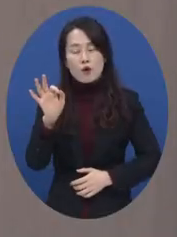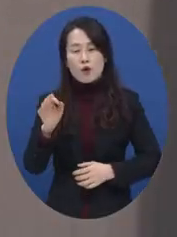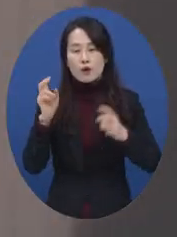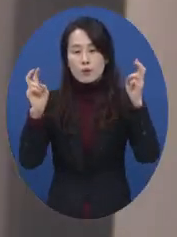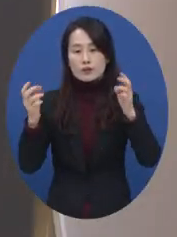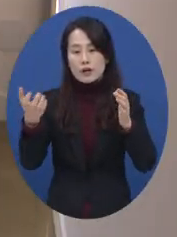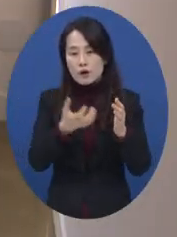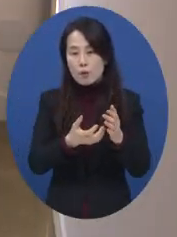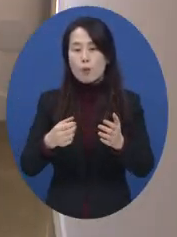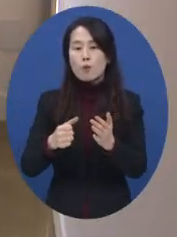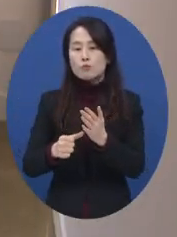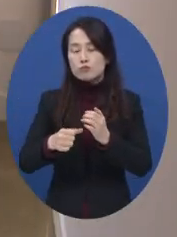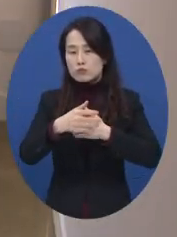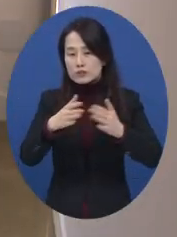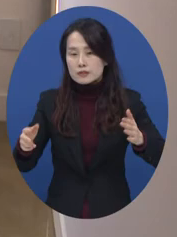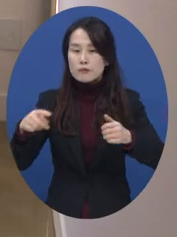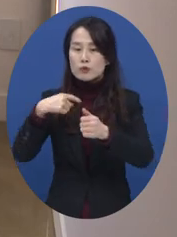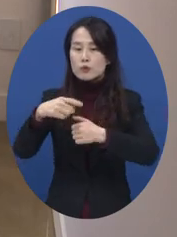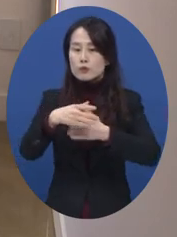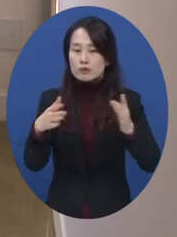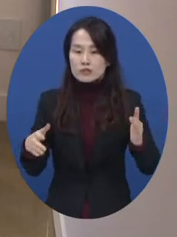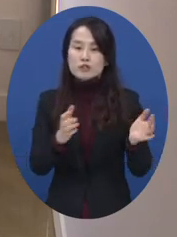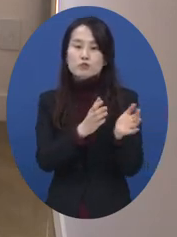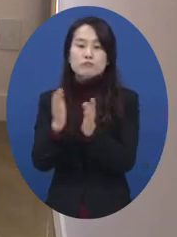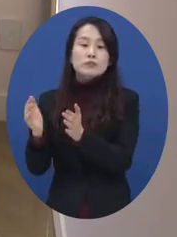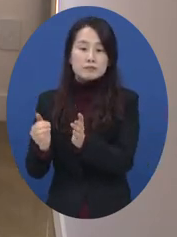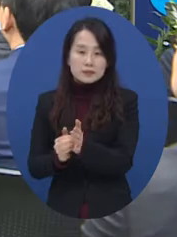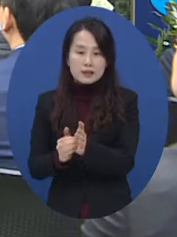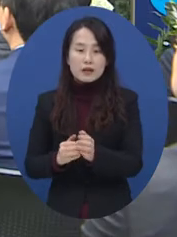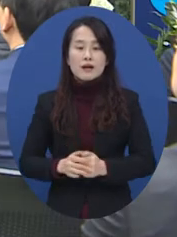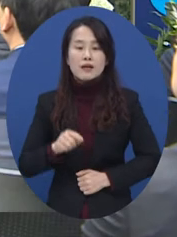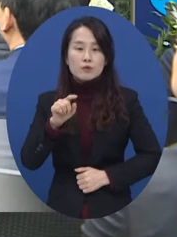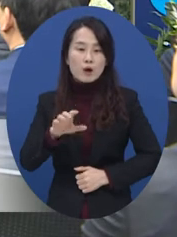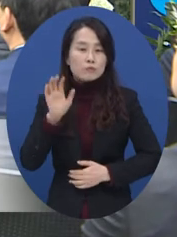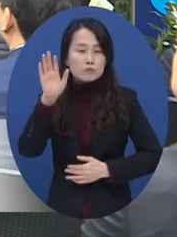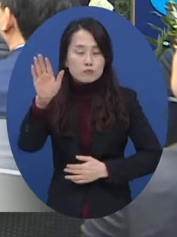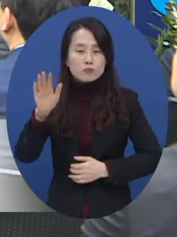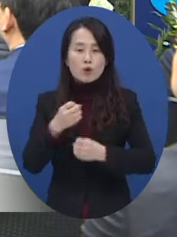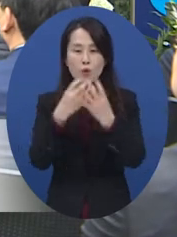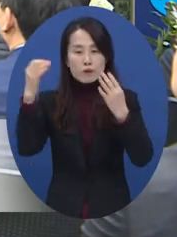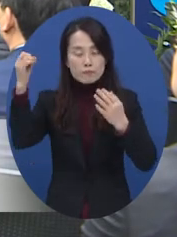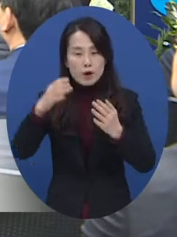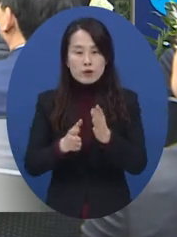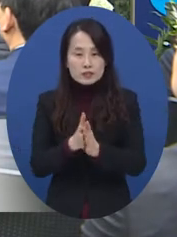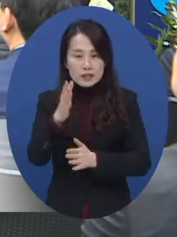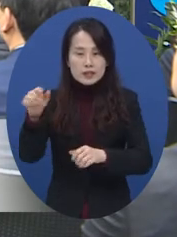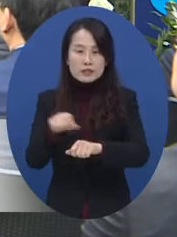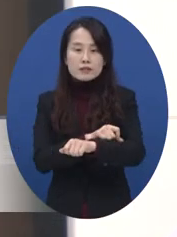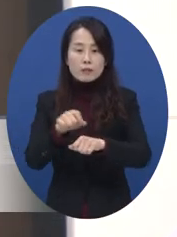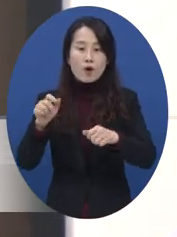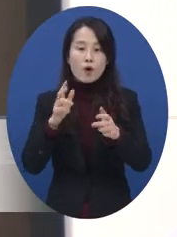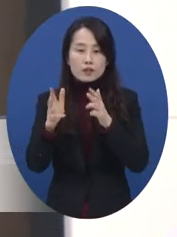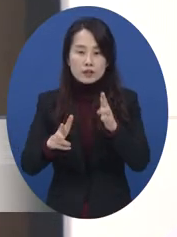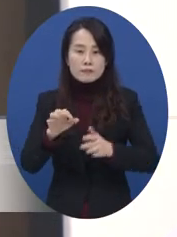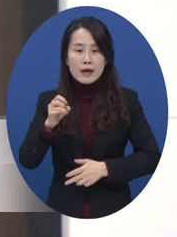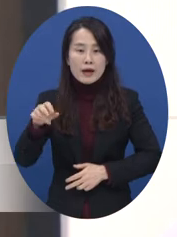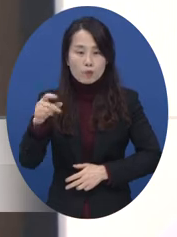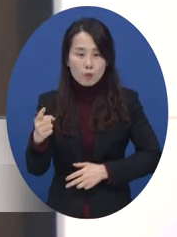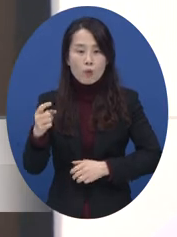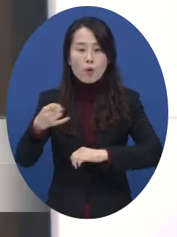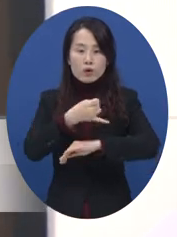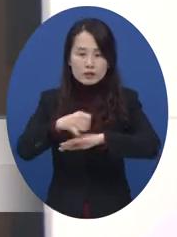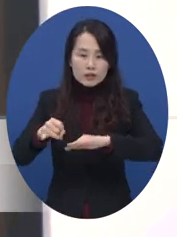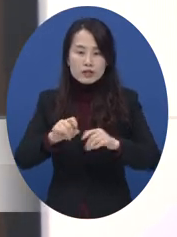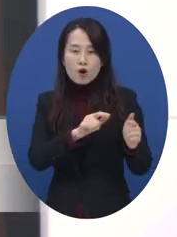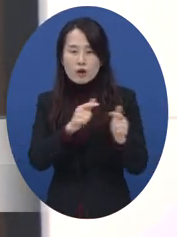입주 공간과 장비실, 교육실, 쇼룸 등을 갖추고 있습니다. 이곳에선 앞으로 광명의 지역 특화 산업인 에코 디자인